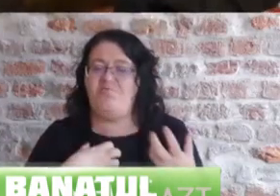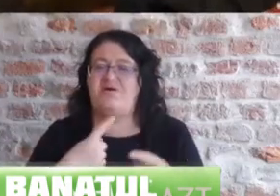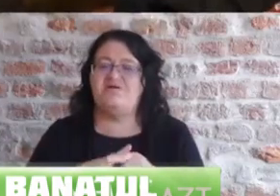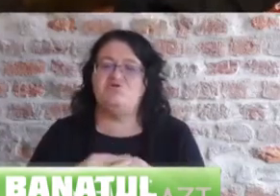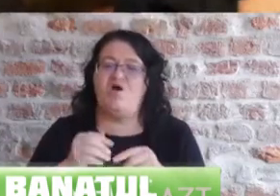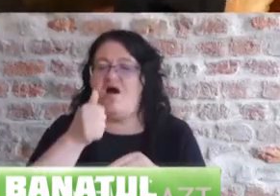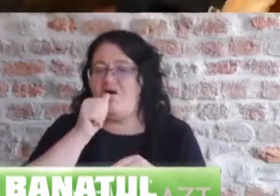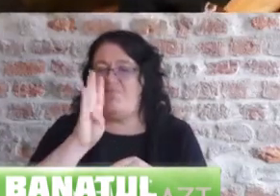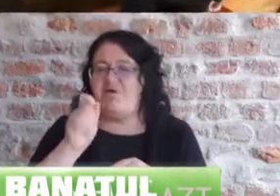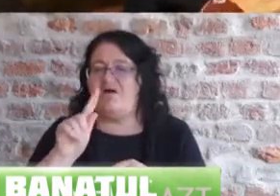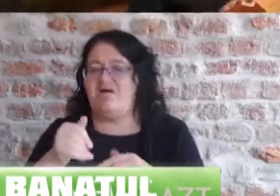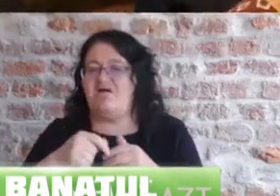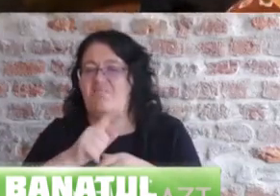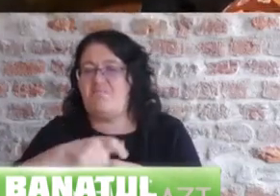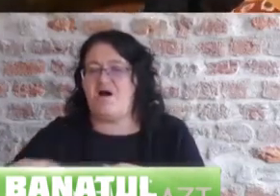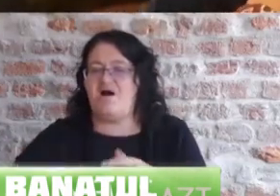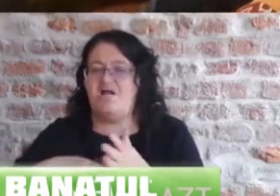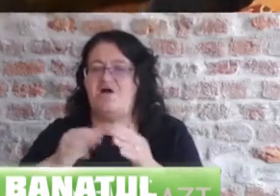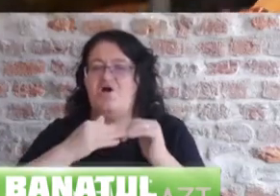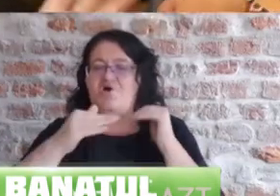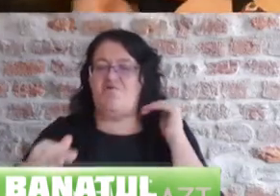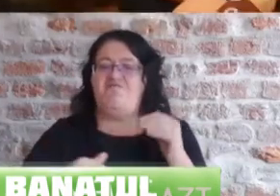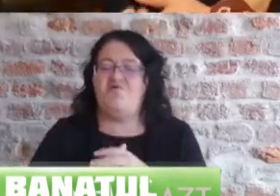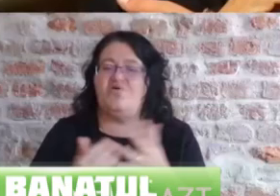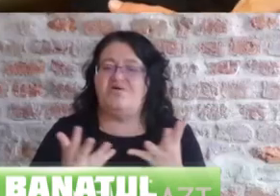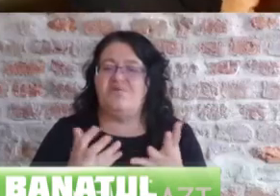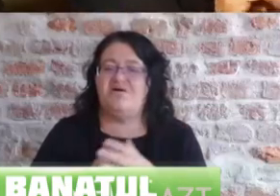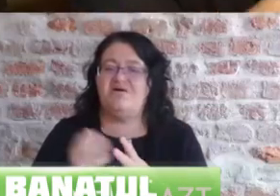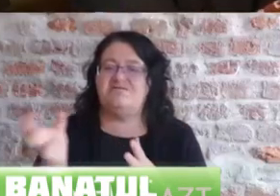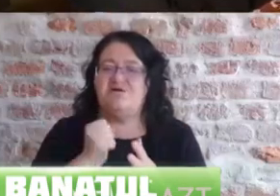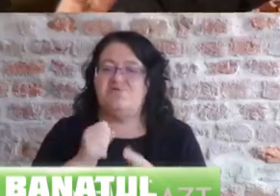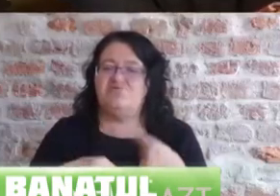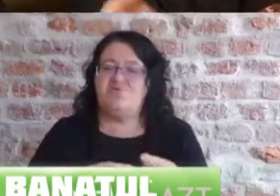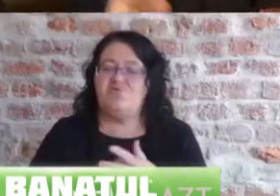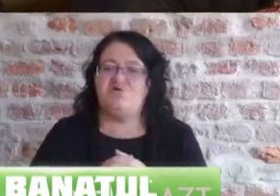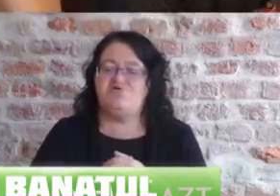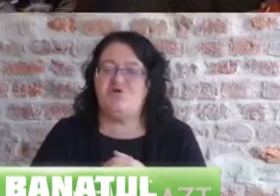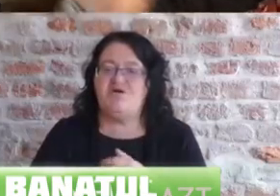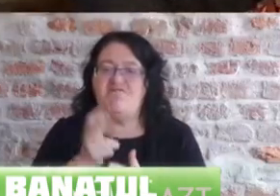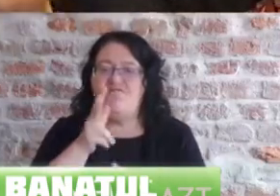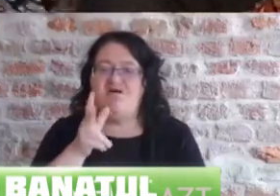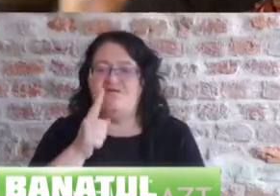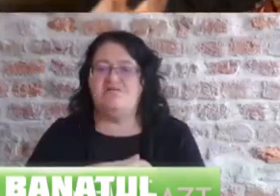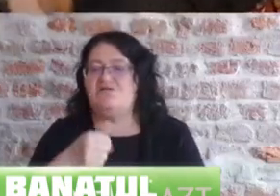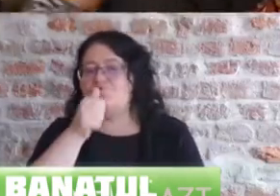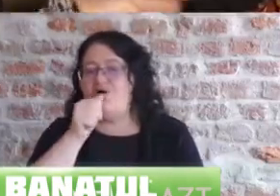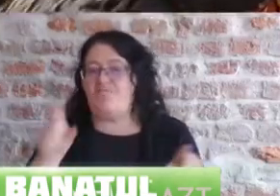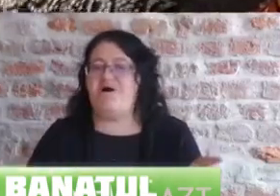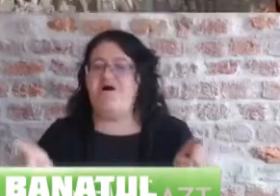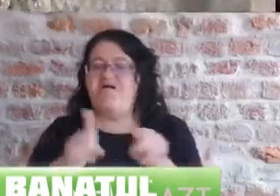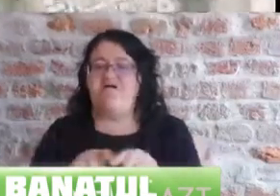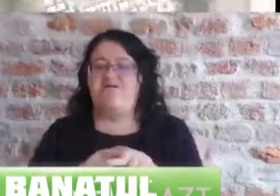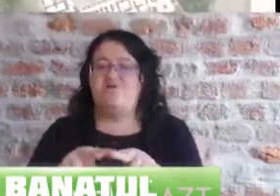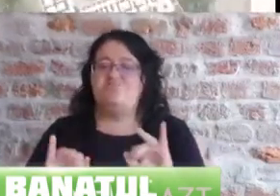și Malurile Begăi, așternând acest covor pe care să aducem după aceea verdele și apa, la fel cum